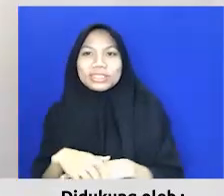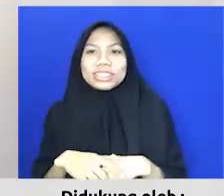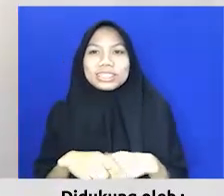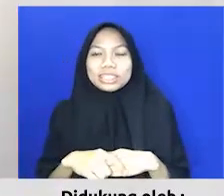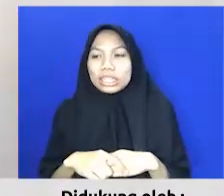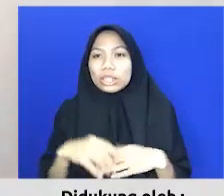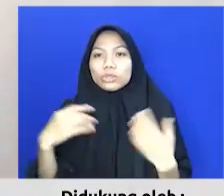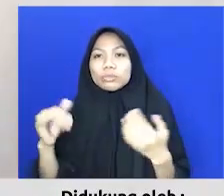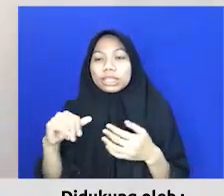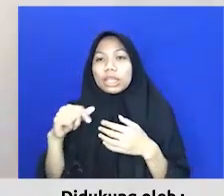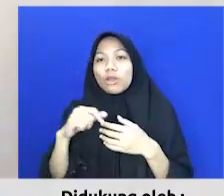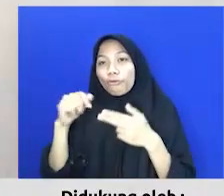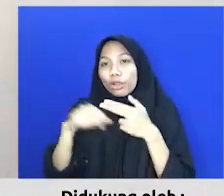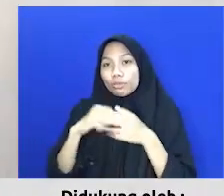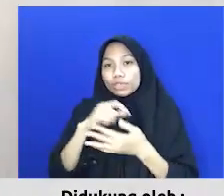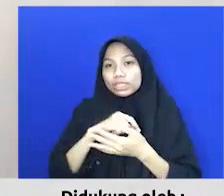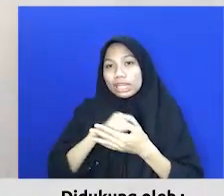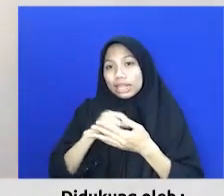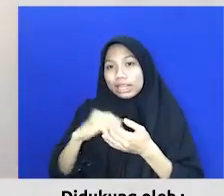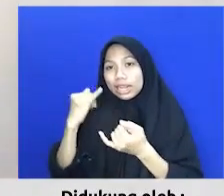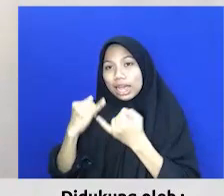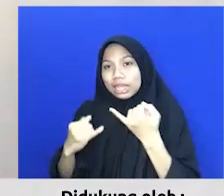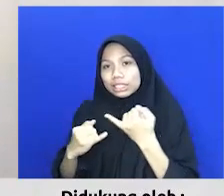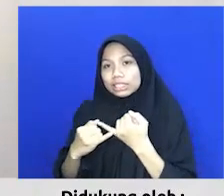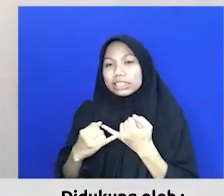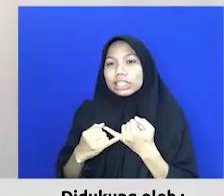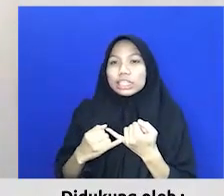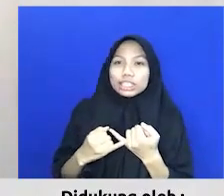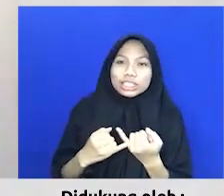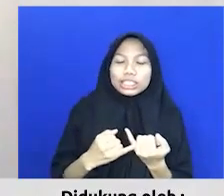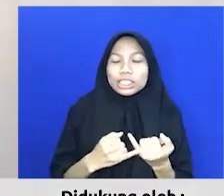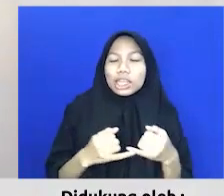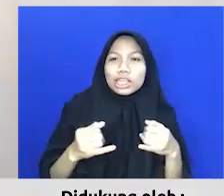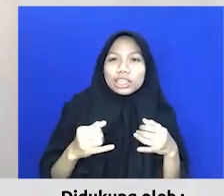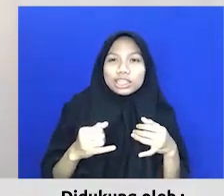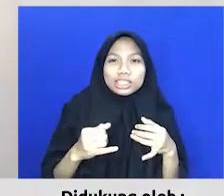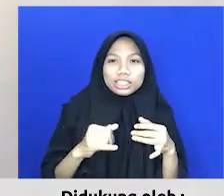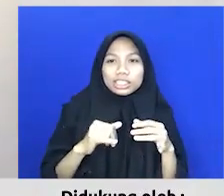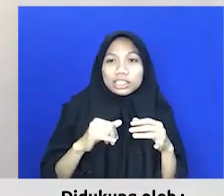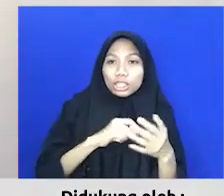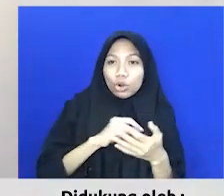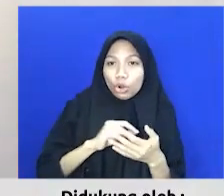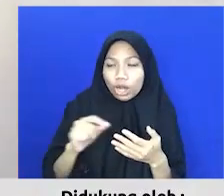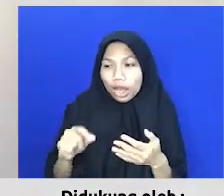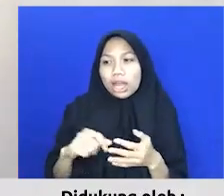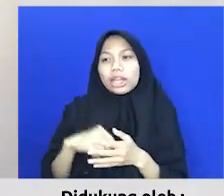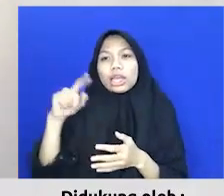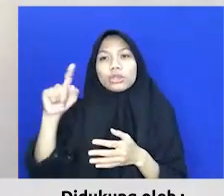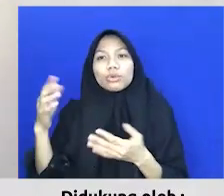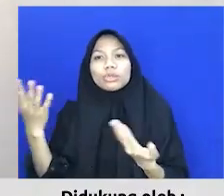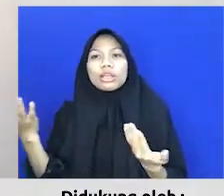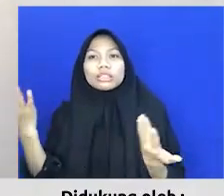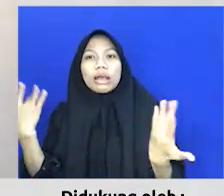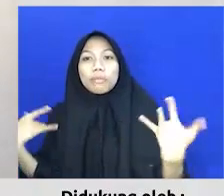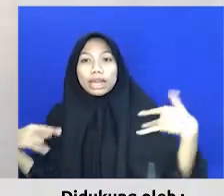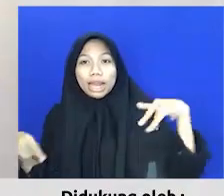workshop dan menghasilkan satu buku tentang penulisan skenario. Jadi ini adalah panel yang istimewa